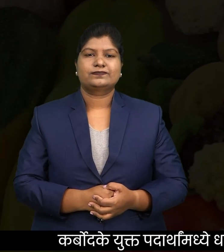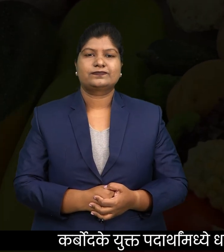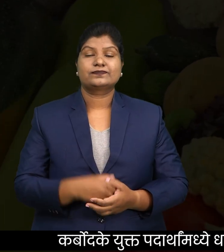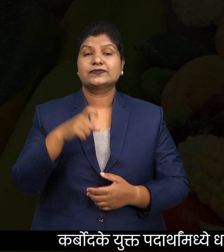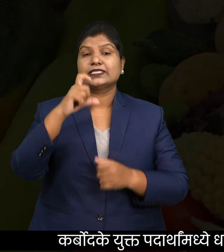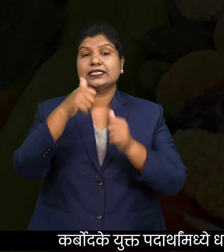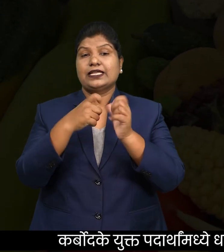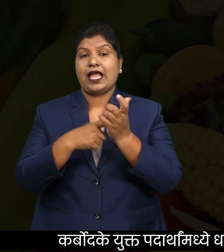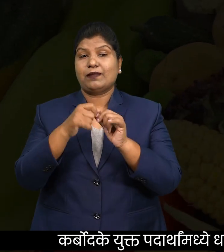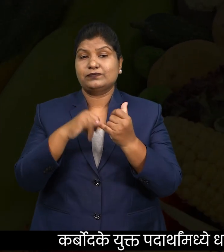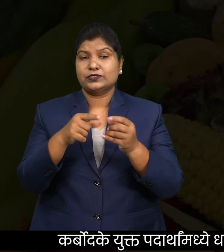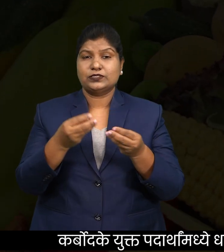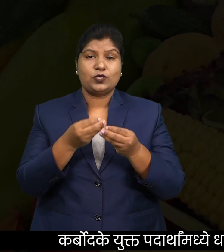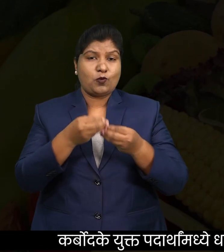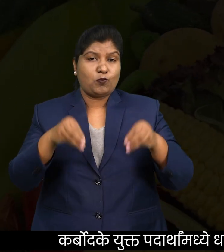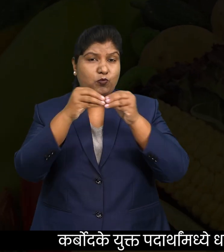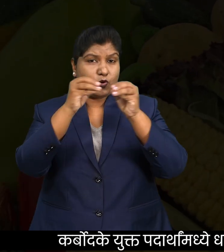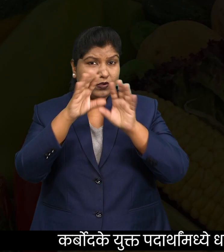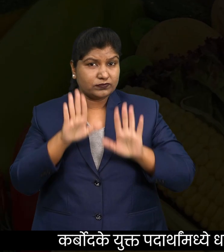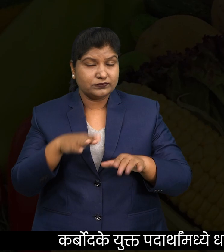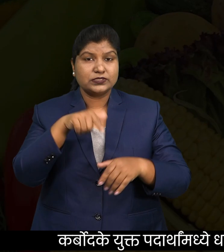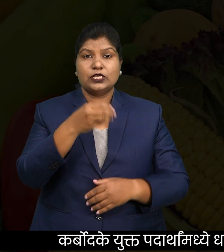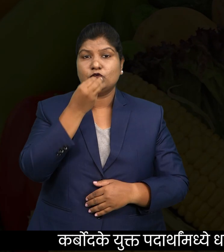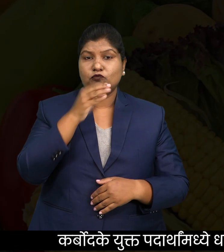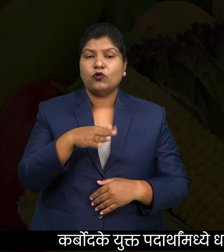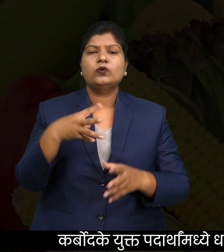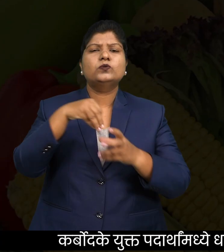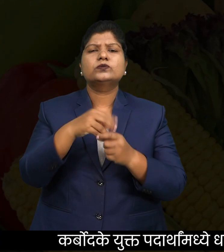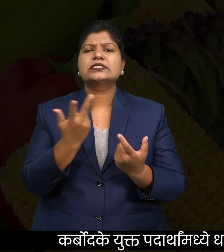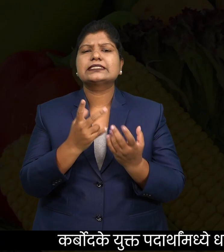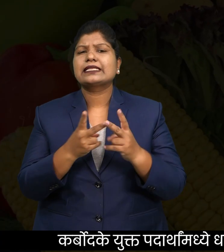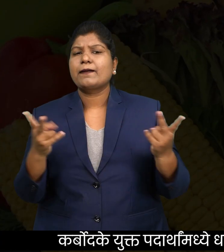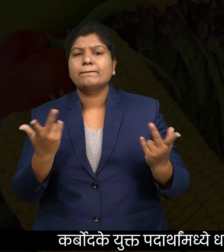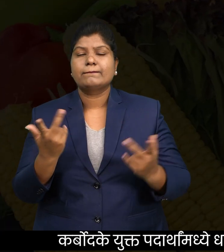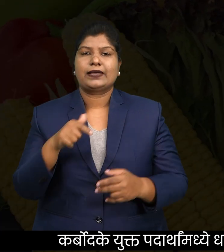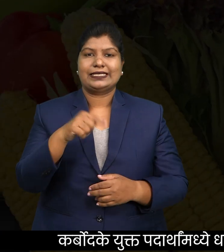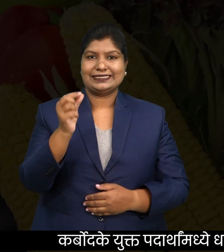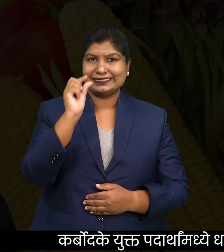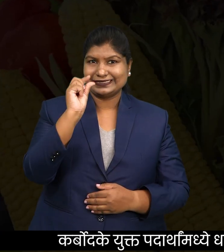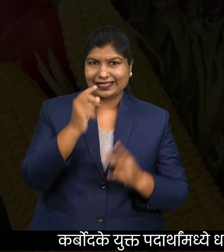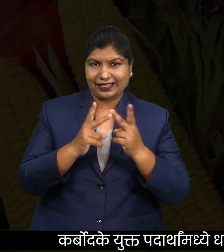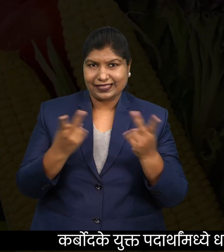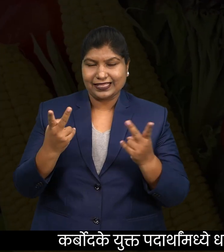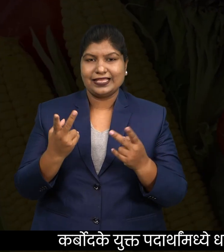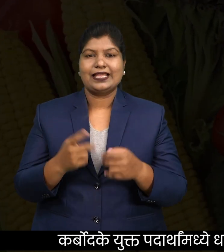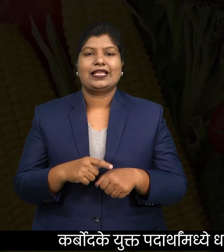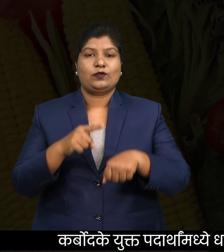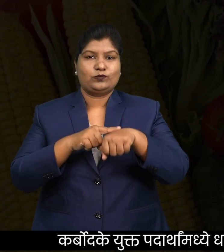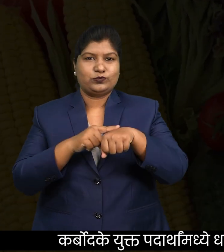कर्बोदके युक्त पदार्थांमध्ये धान्ये, बटाटे, गोड बटाटे,